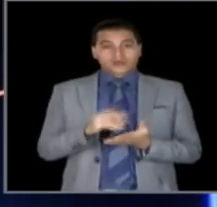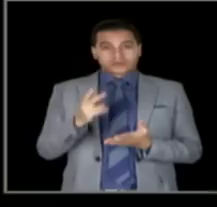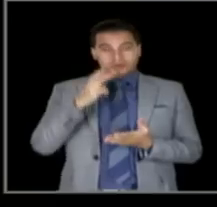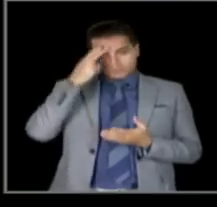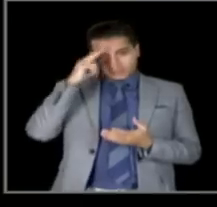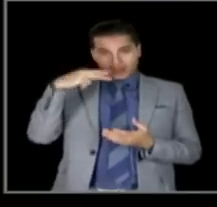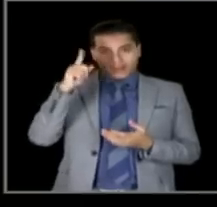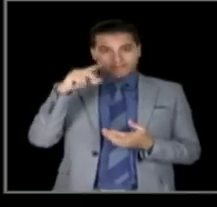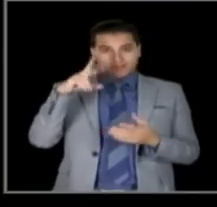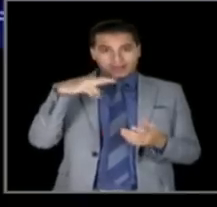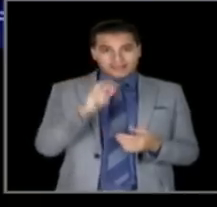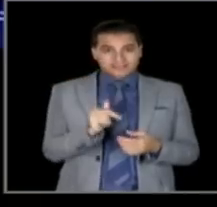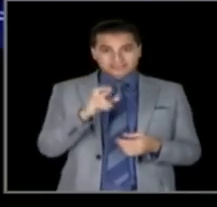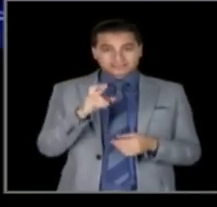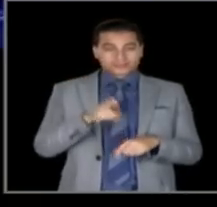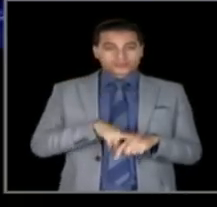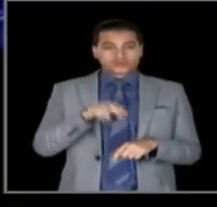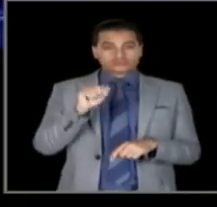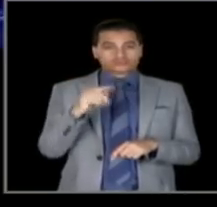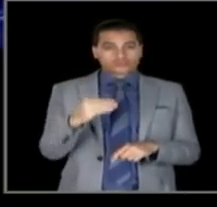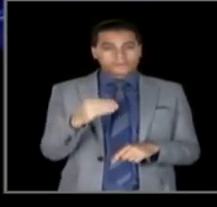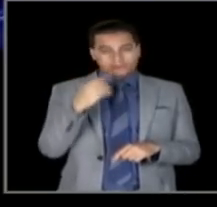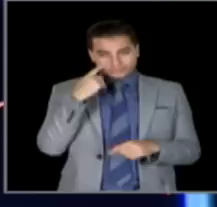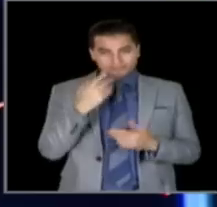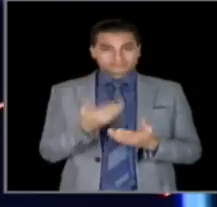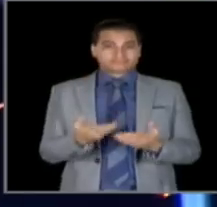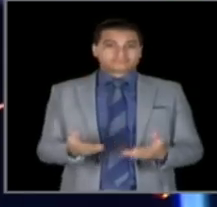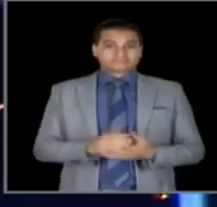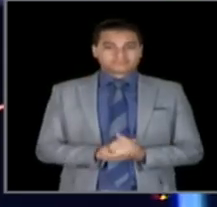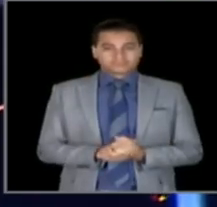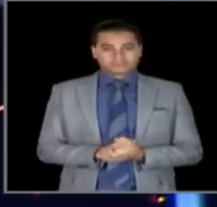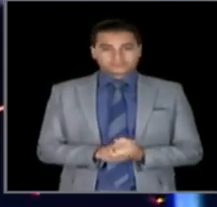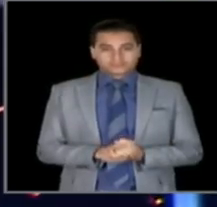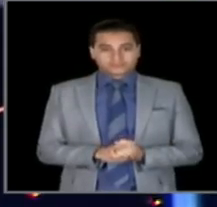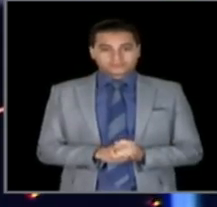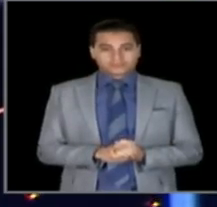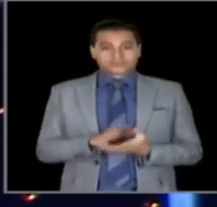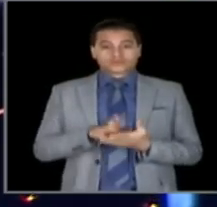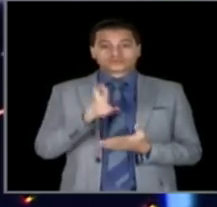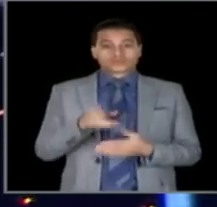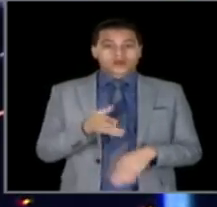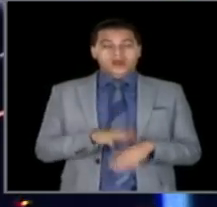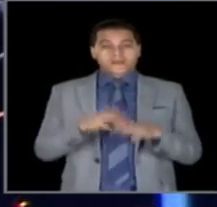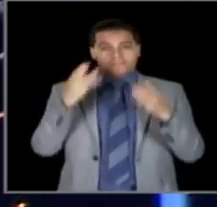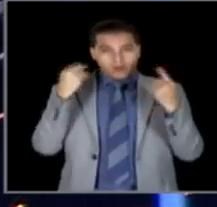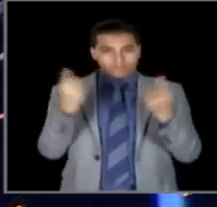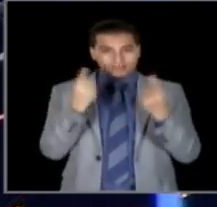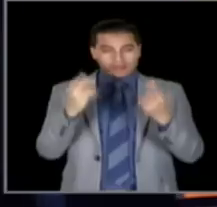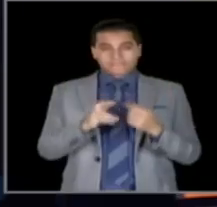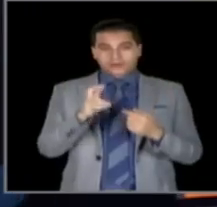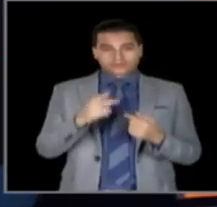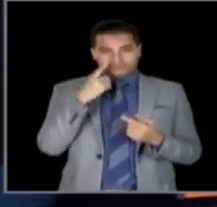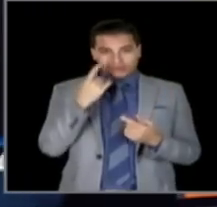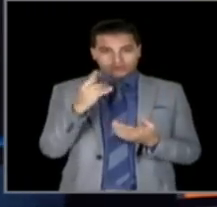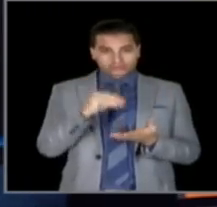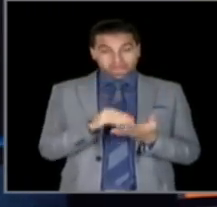عبد العزيز وصبح. صبح وعبد العزيز. وسؤال في المعلومات العامة